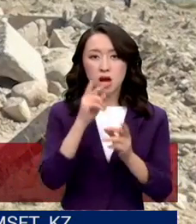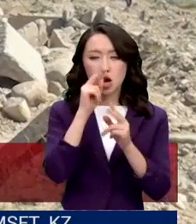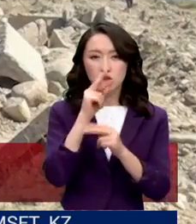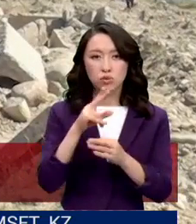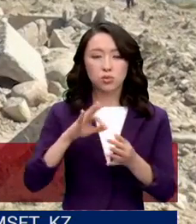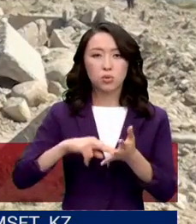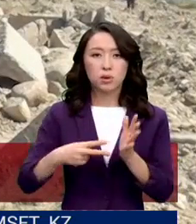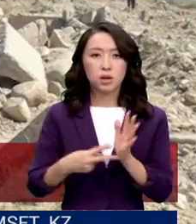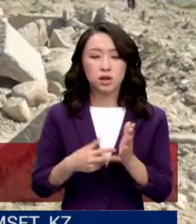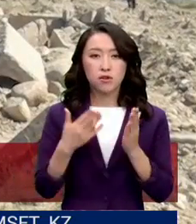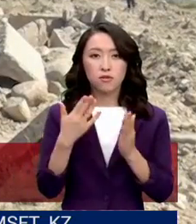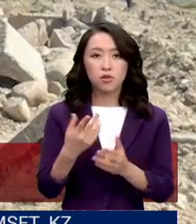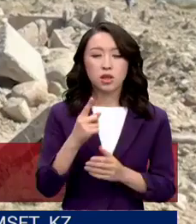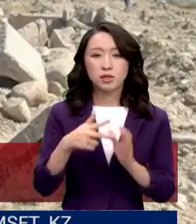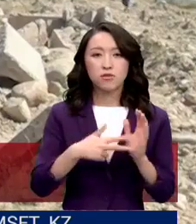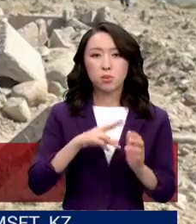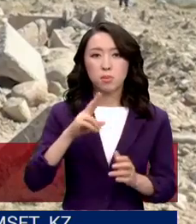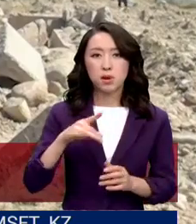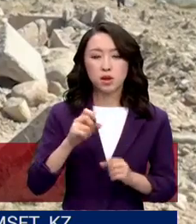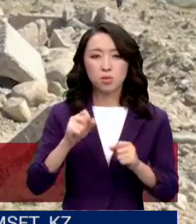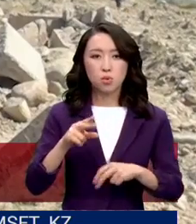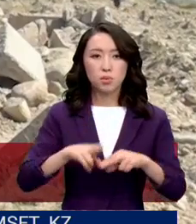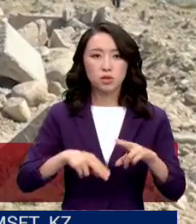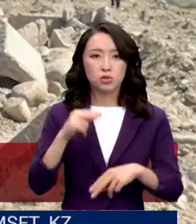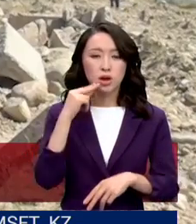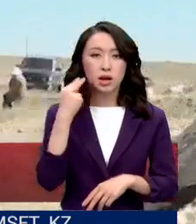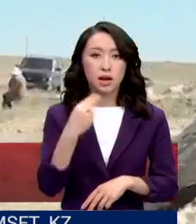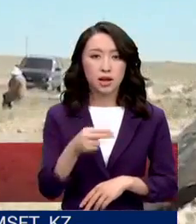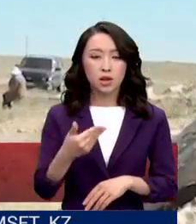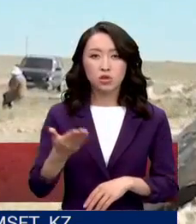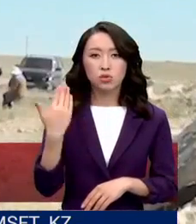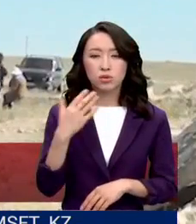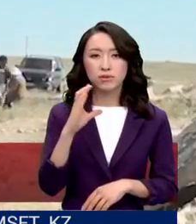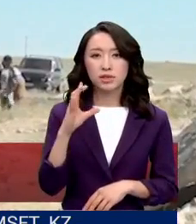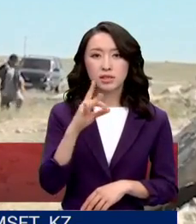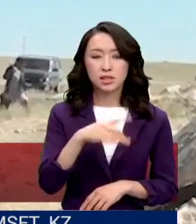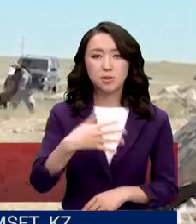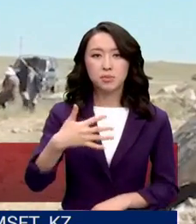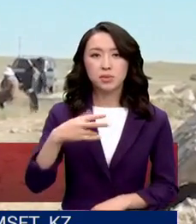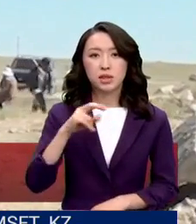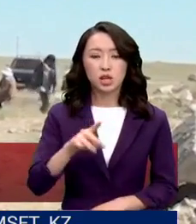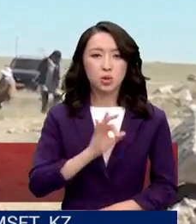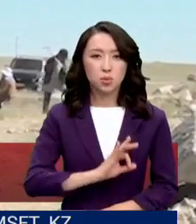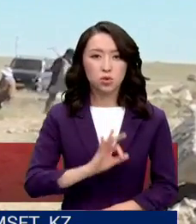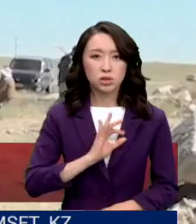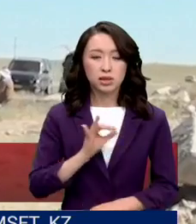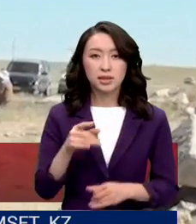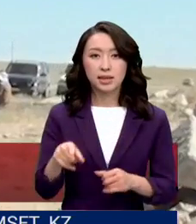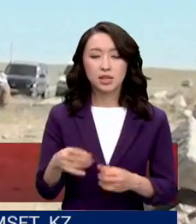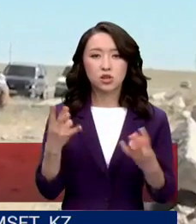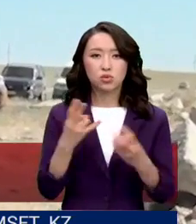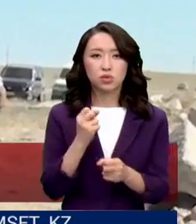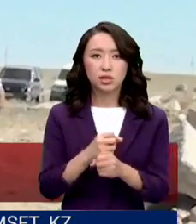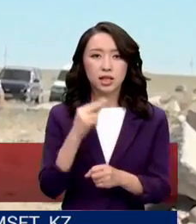по проекту. Вот 1,8 миллиарда можно построить качественно. До этого в советское время 50 лет пользовались. И этот нужно